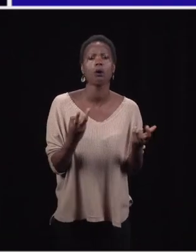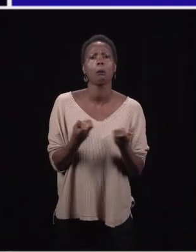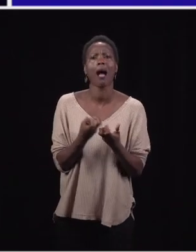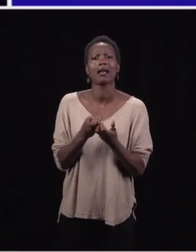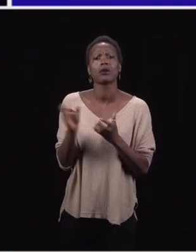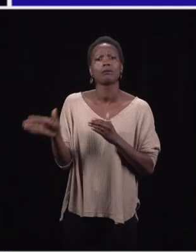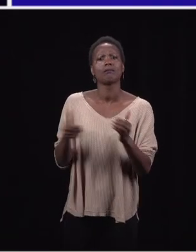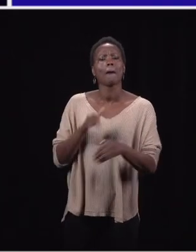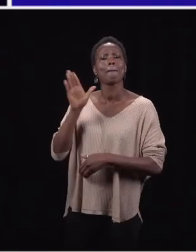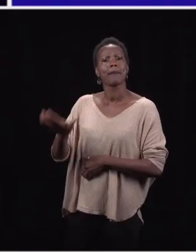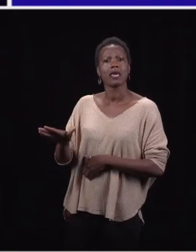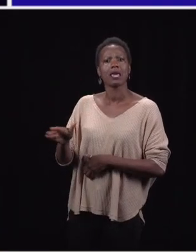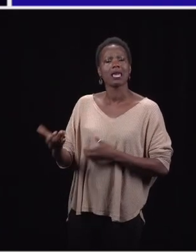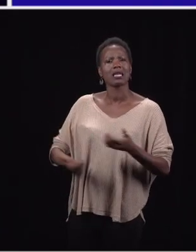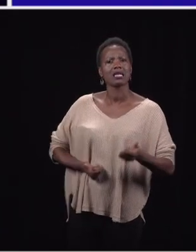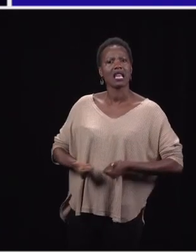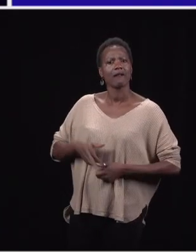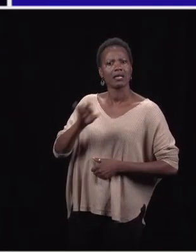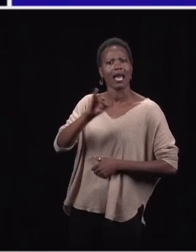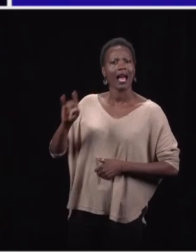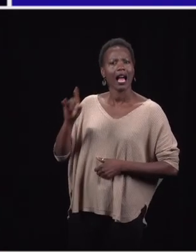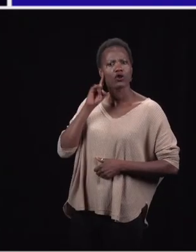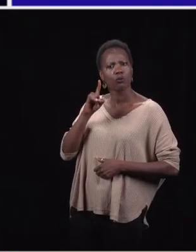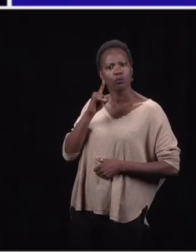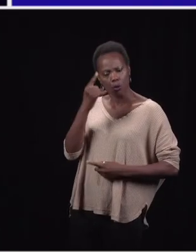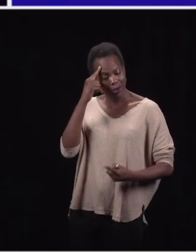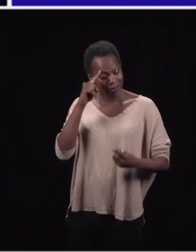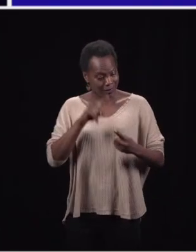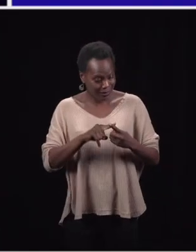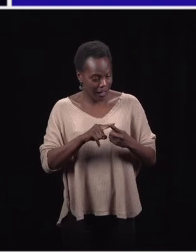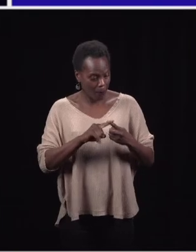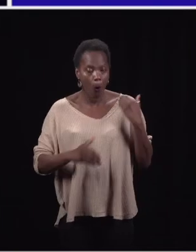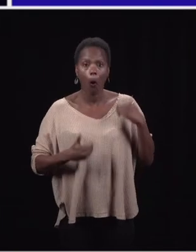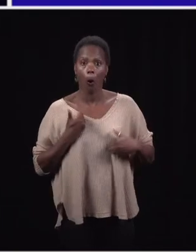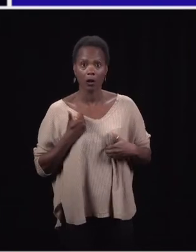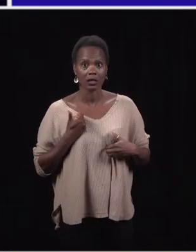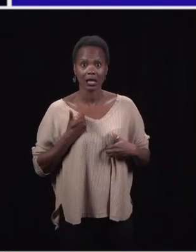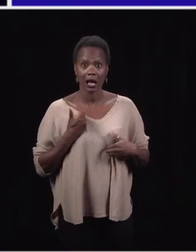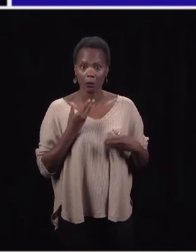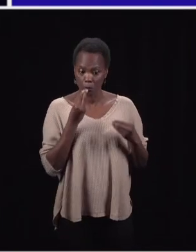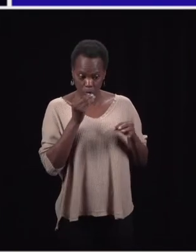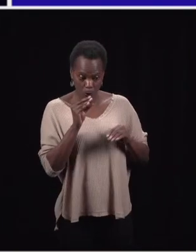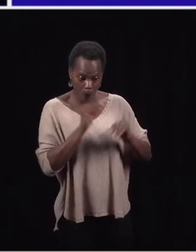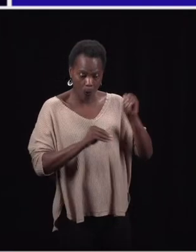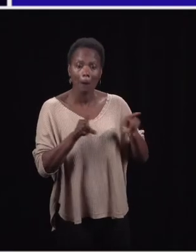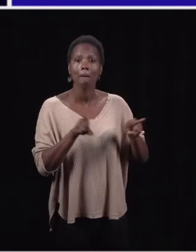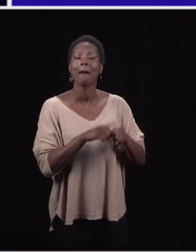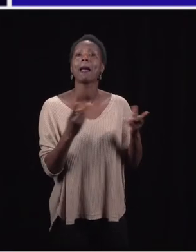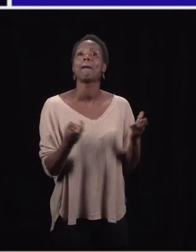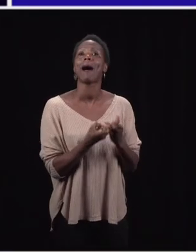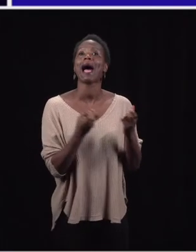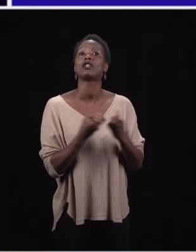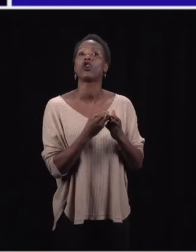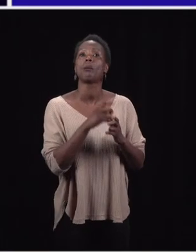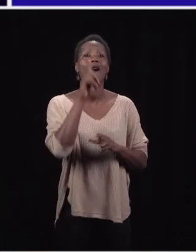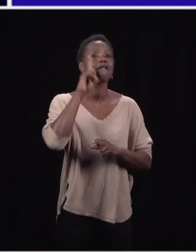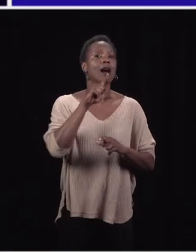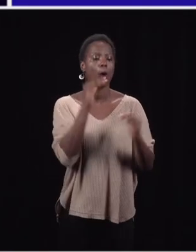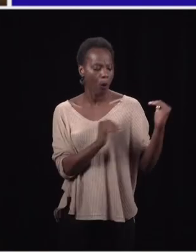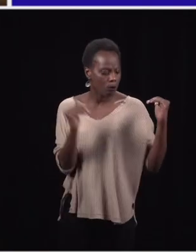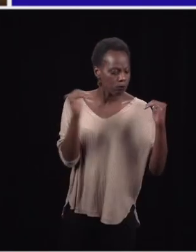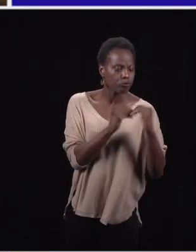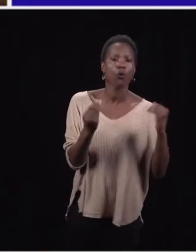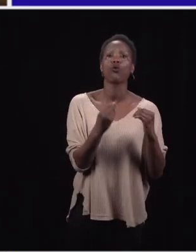pour que le sujet du handicap soit traité de la même façon que il a été ou que la diversité c'est aussi pour ça que c'est important